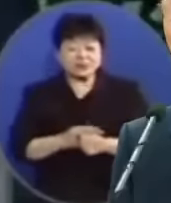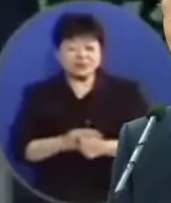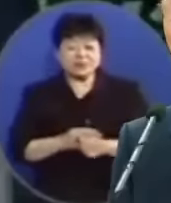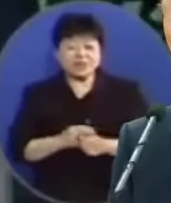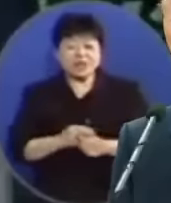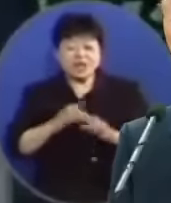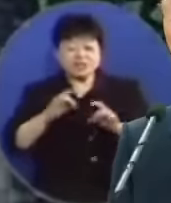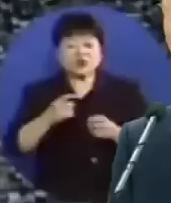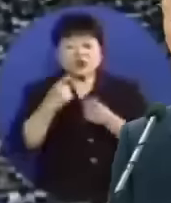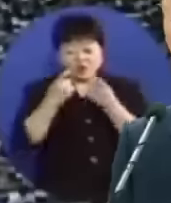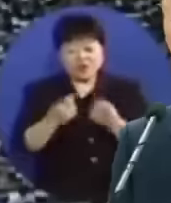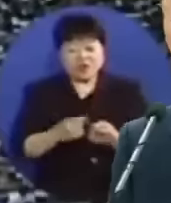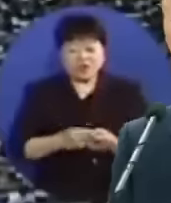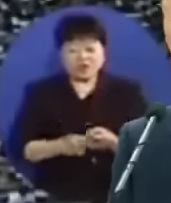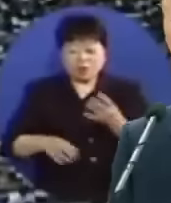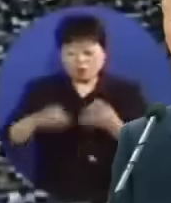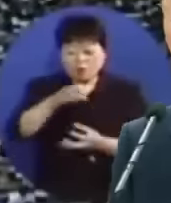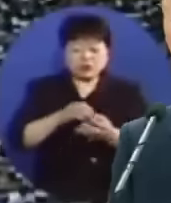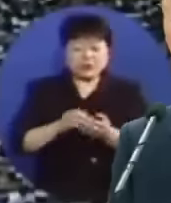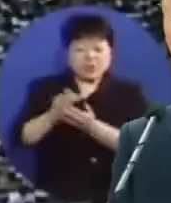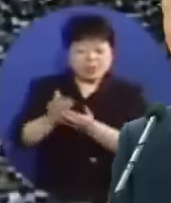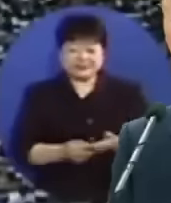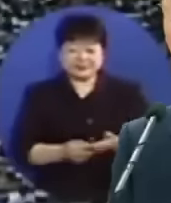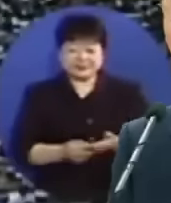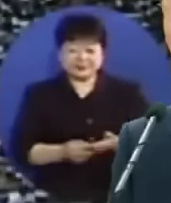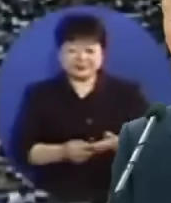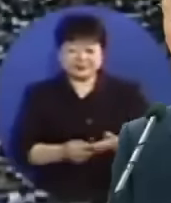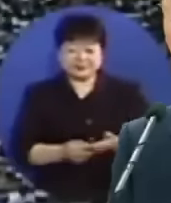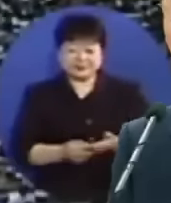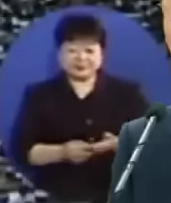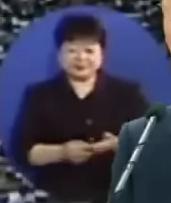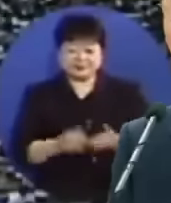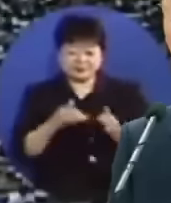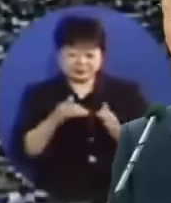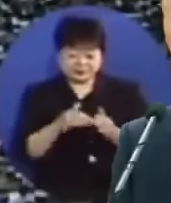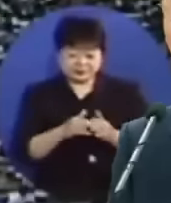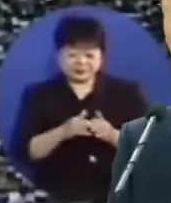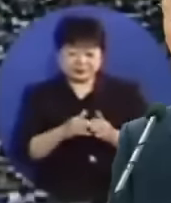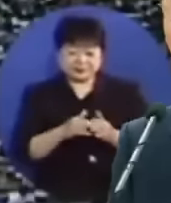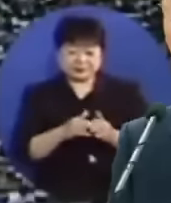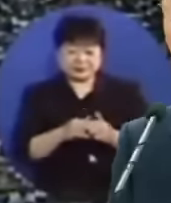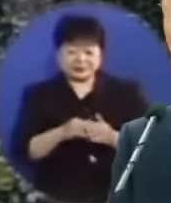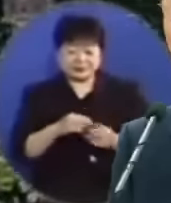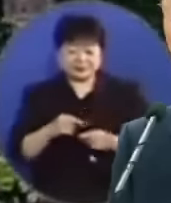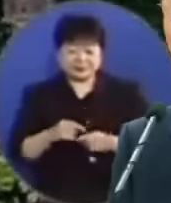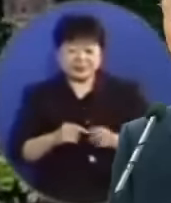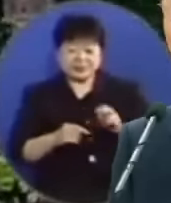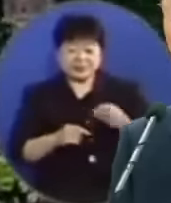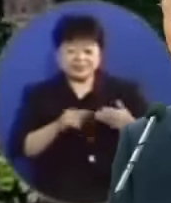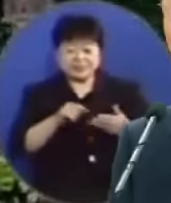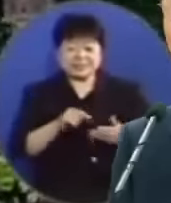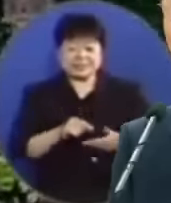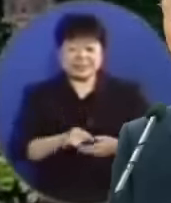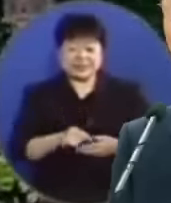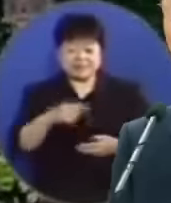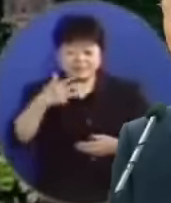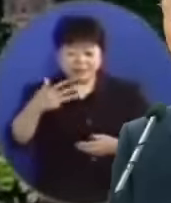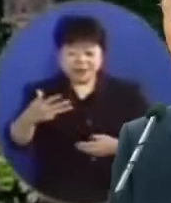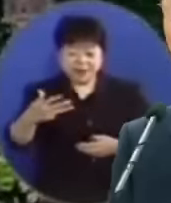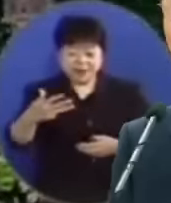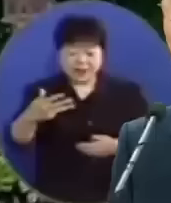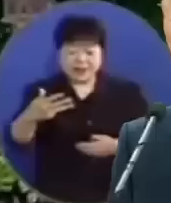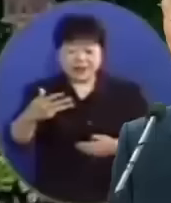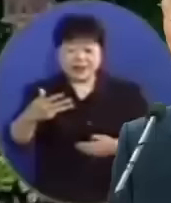하다가 폭풍우를 만나서 배가 정박하게 된 것입니다. 사도행전 28장 8절로 9절에 보면